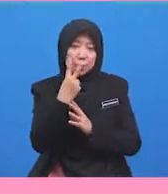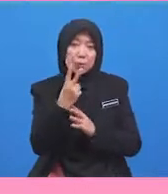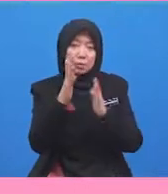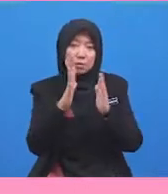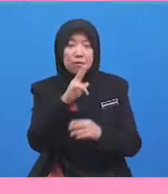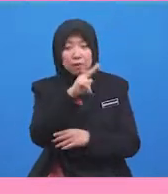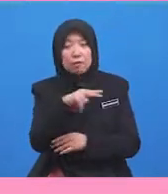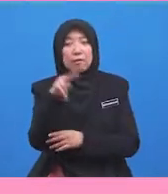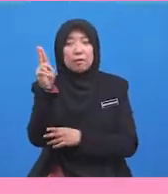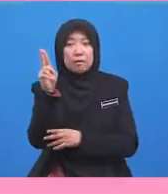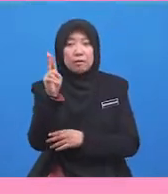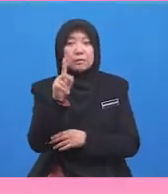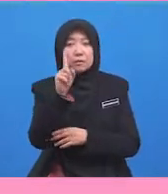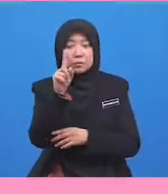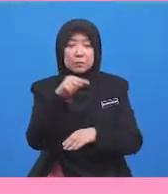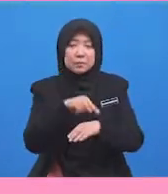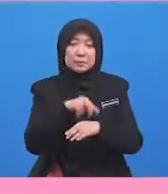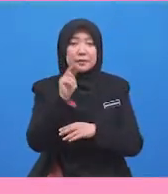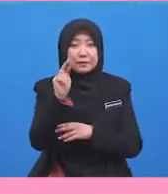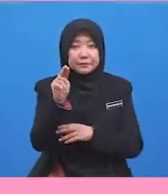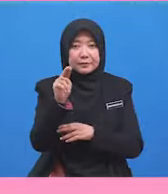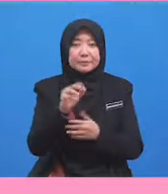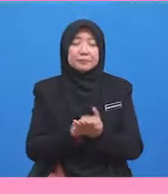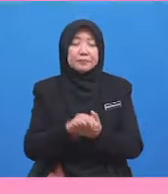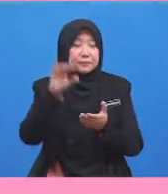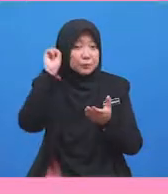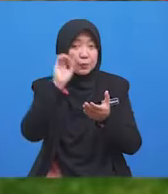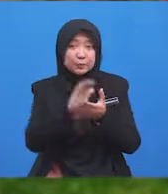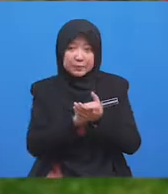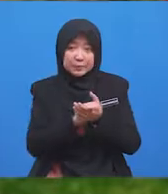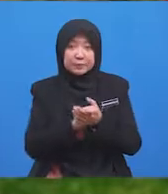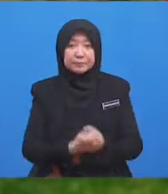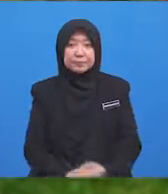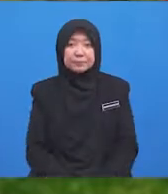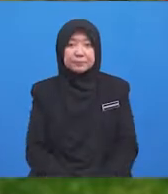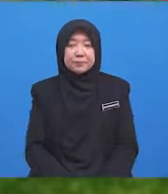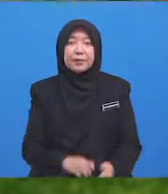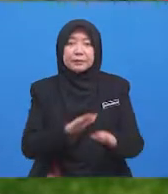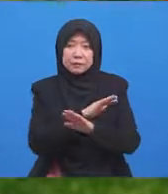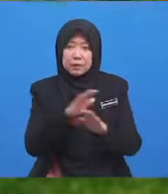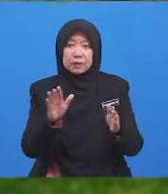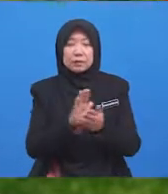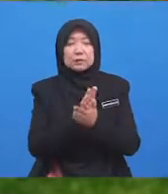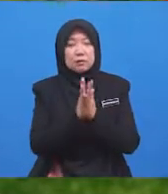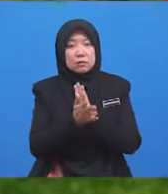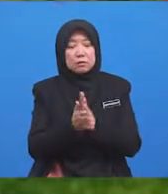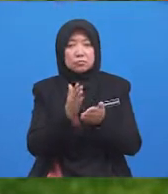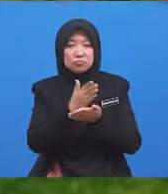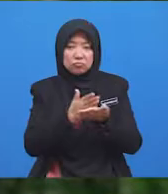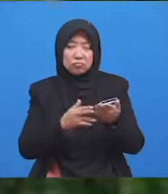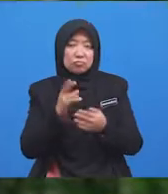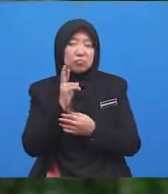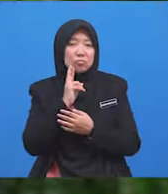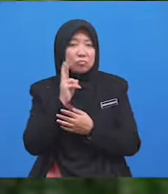halal untuk Anda suatu masa nanti yaitu suami jangan jadi seperti segelintir remaja